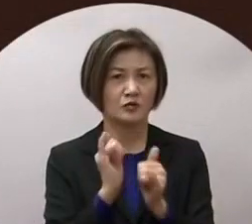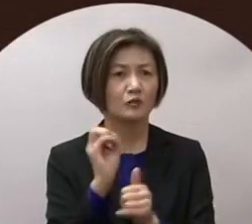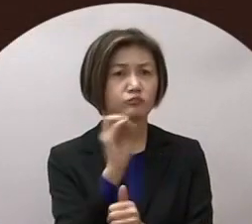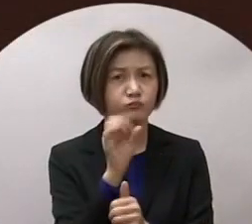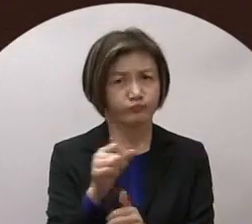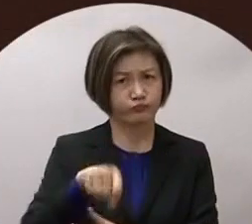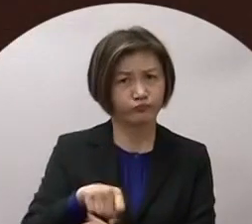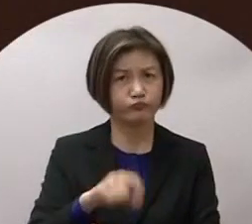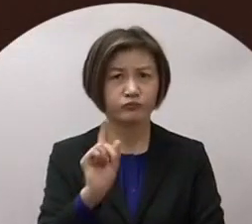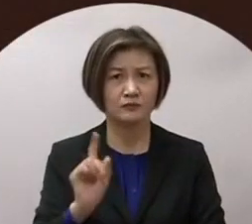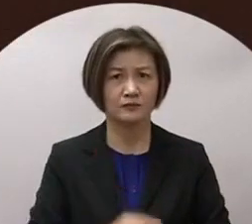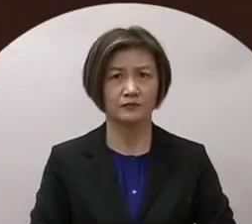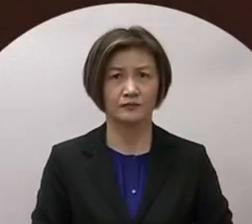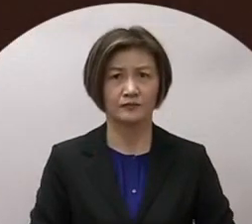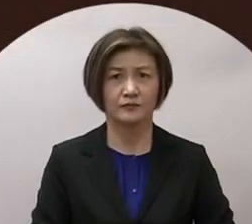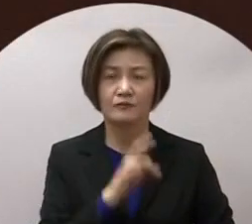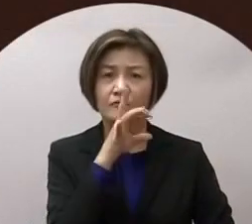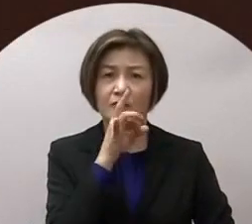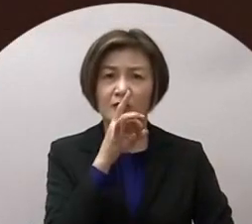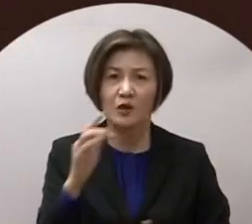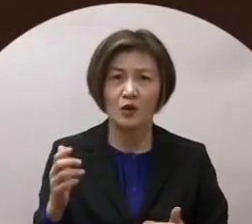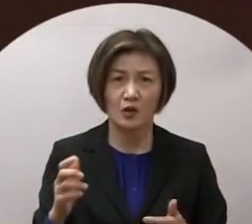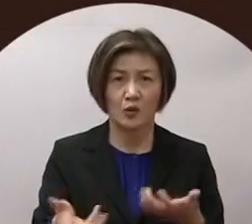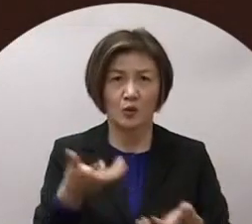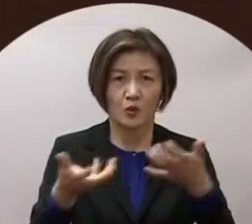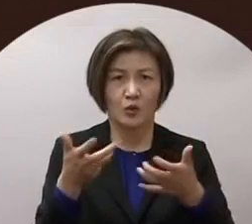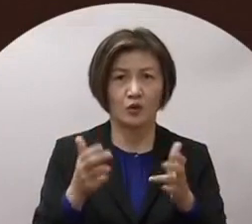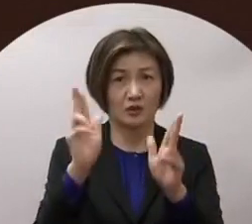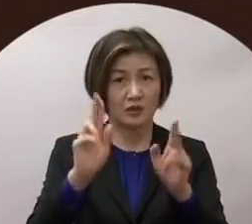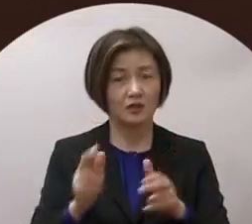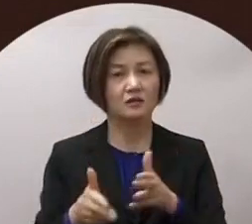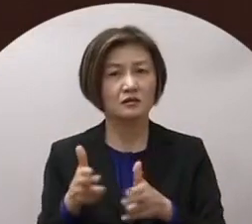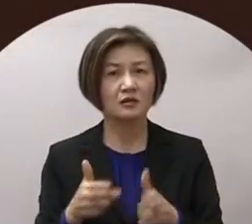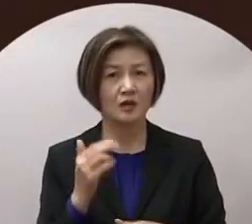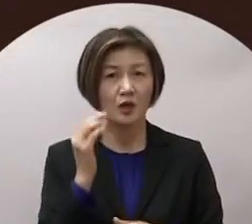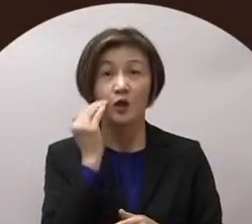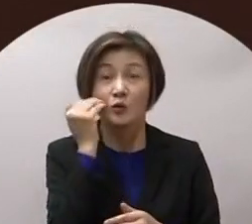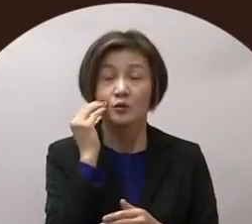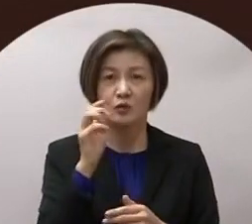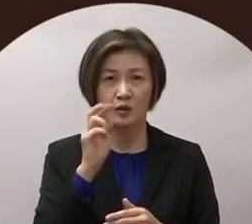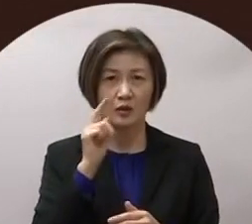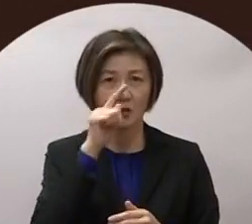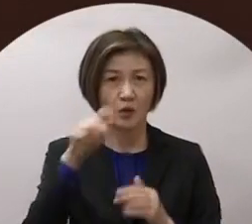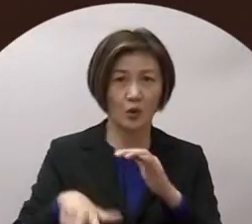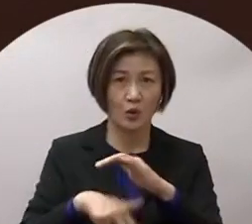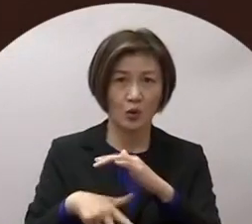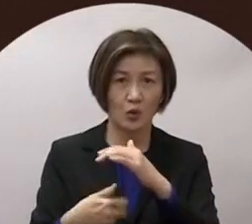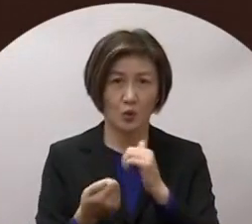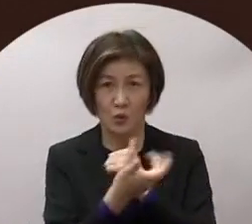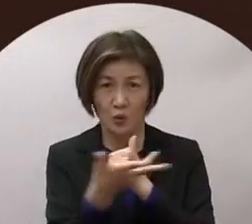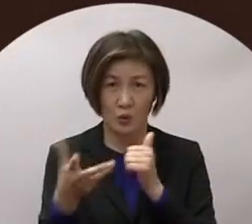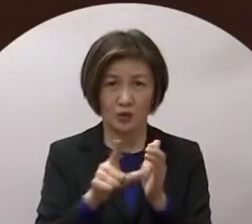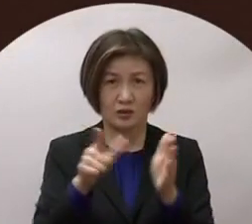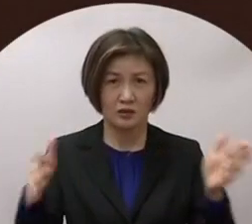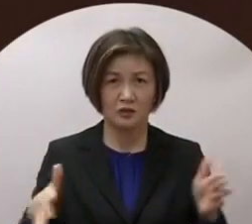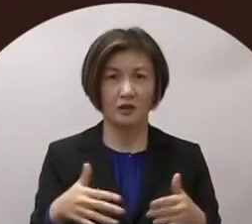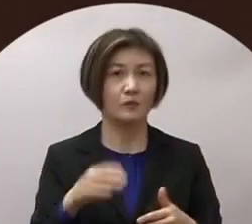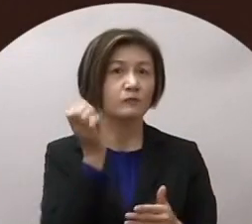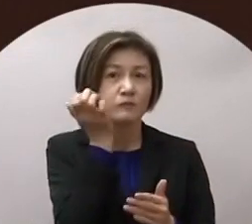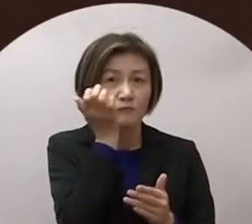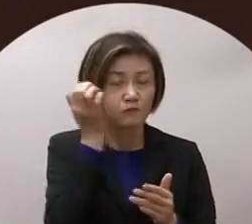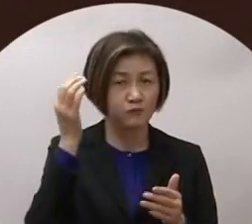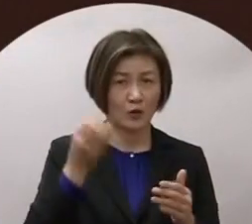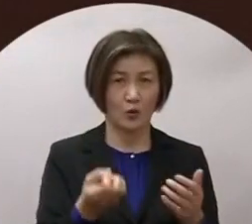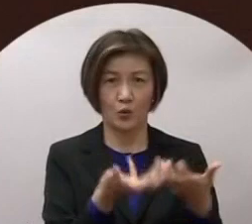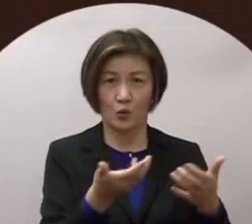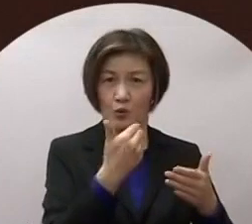么呢？说中火将于空污季节实施执行了减煤减排方